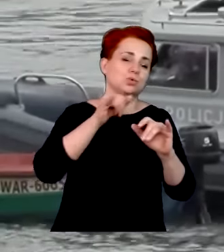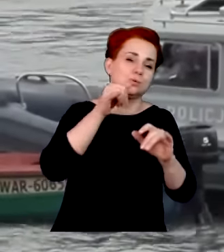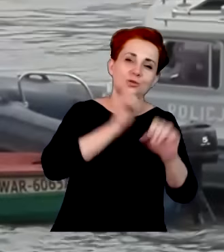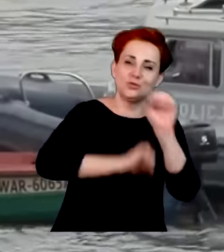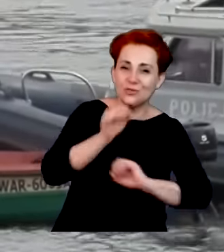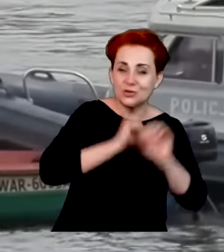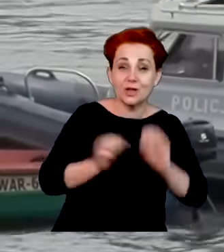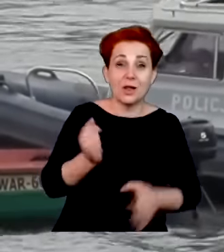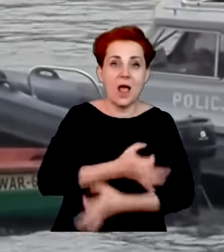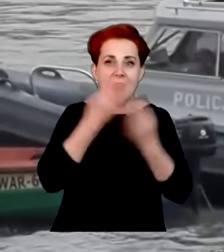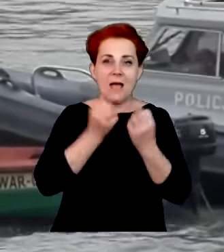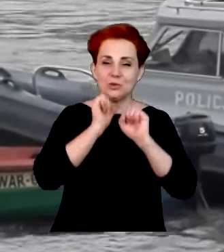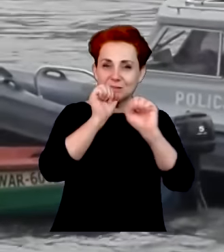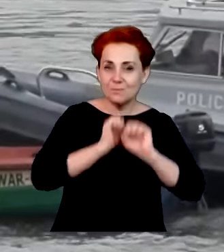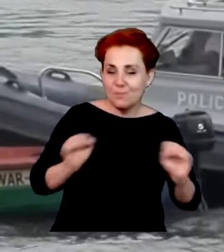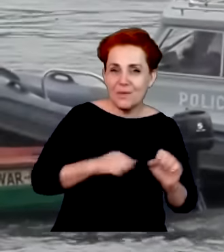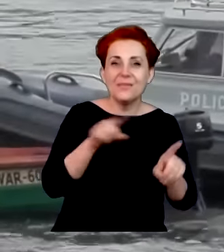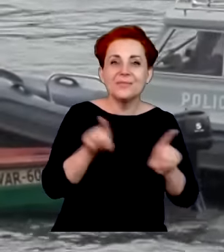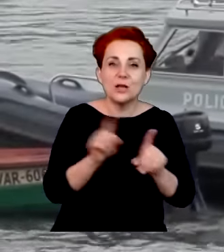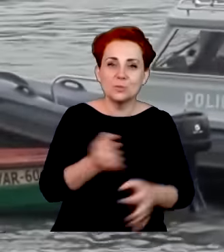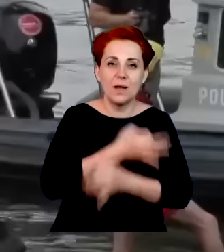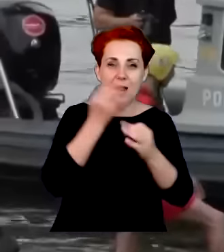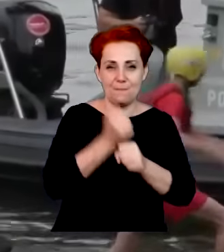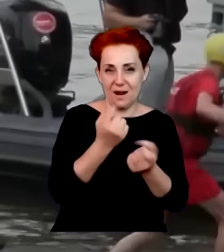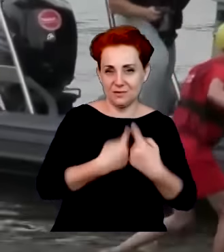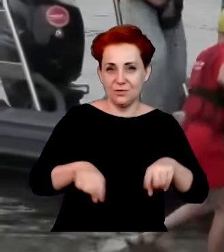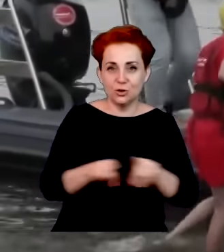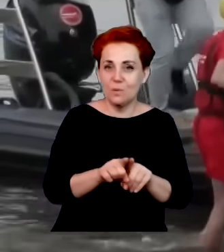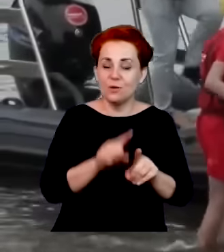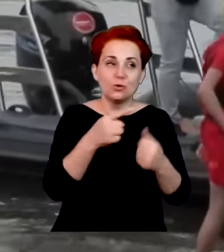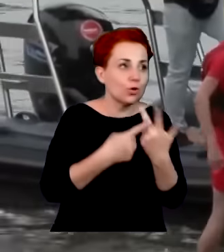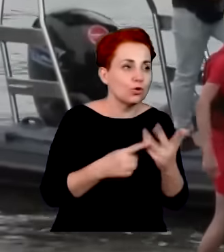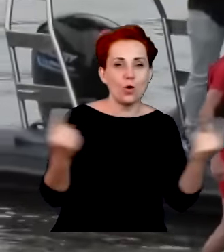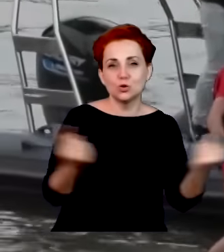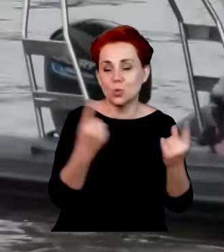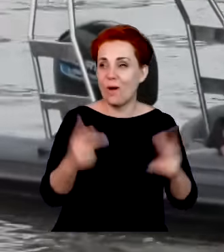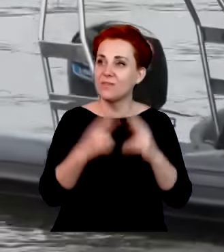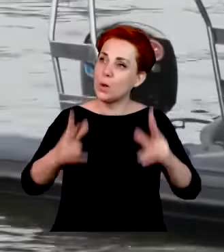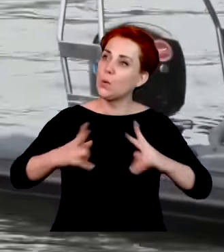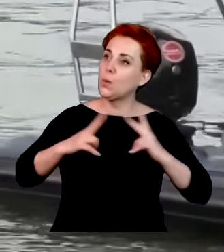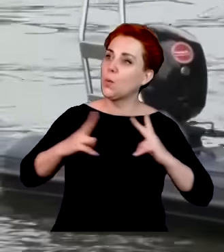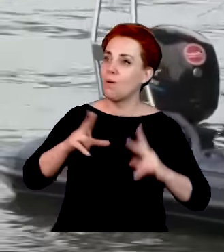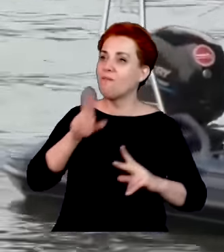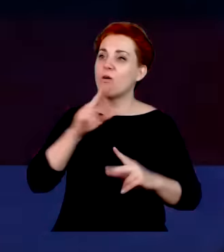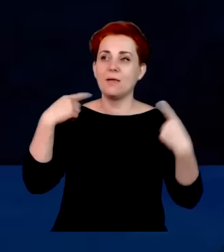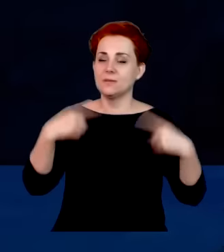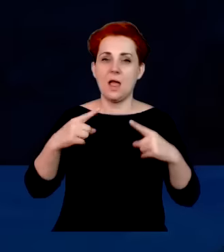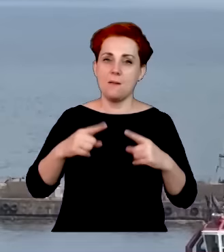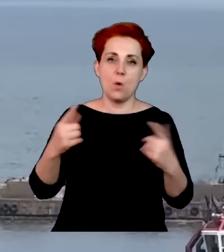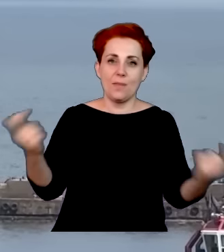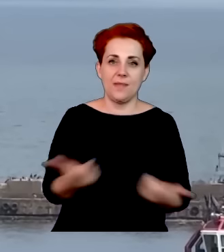i zwiększyć skuteczność wykonywanej pracy, tak by żadna sytuacja podczas wypoczynku nad wodą nie była im straszna.